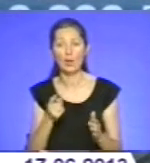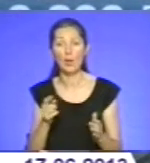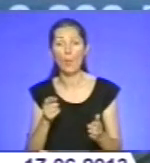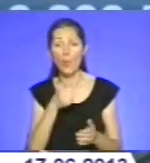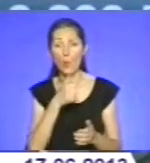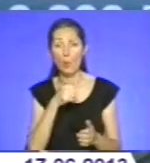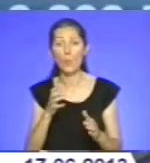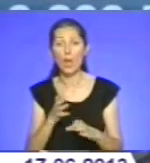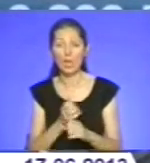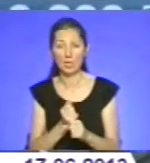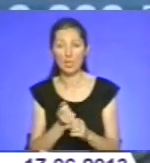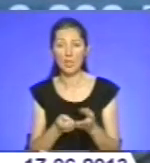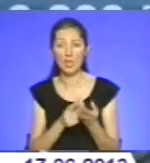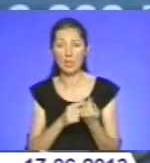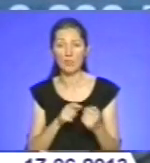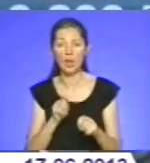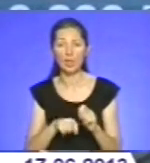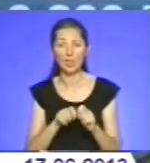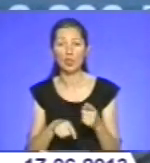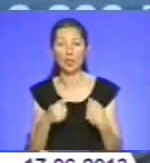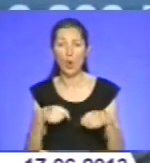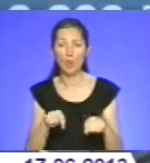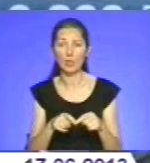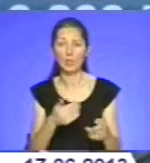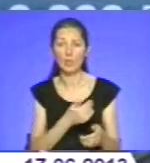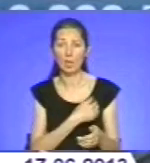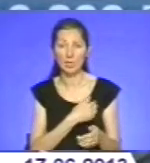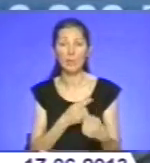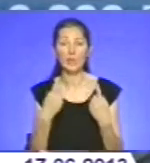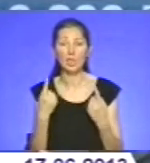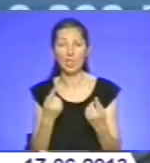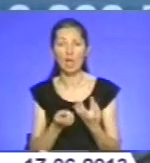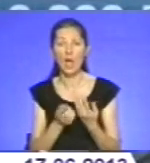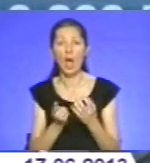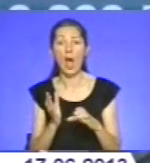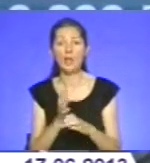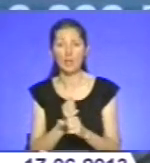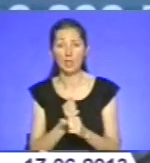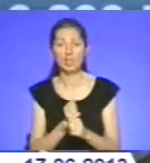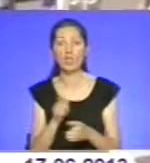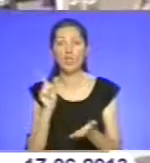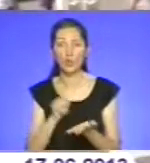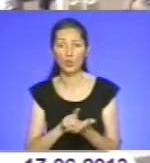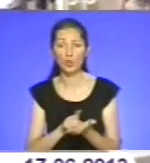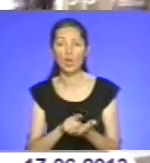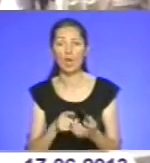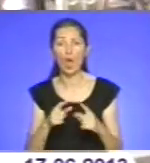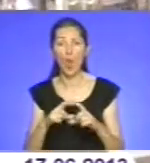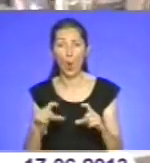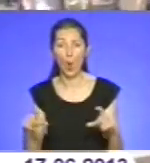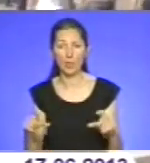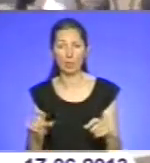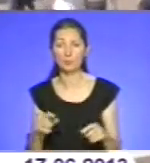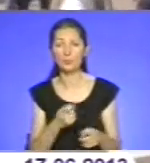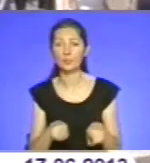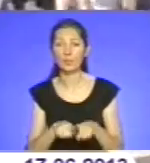количество контролирующих органов. Мы хотим значительно сократить количество функций самих органов. Таких однотипних